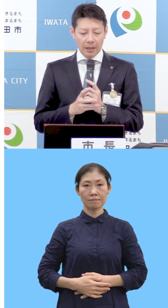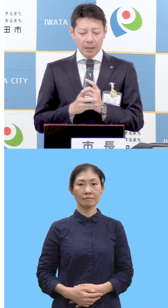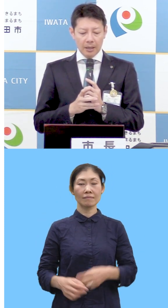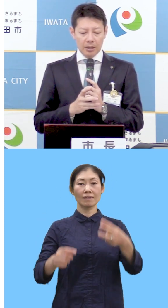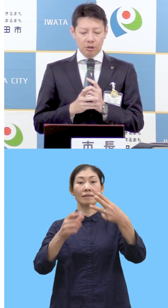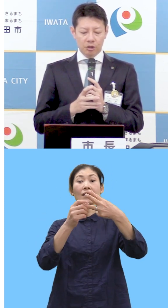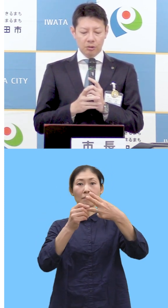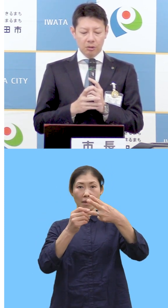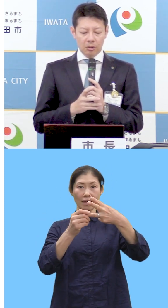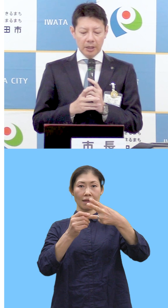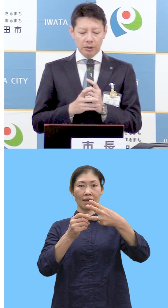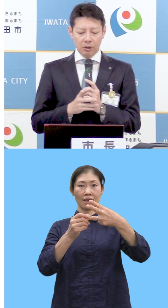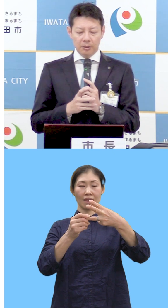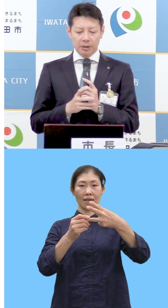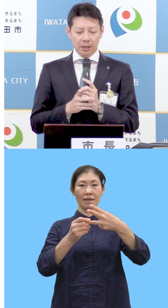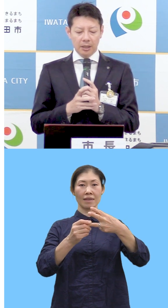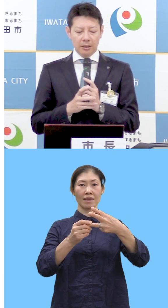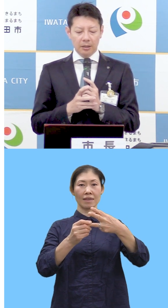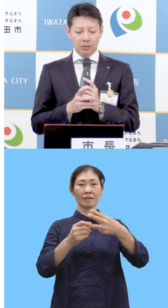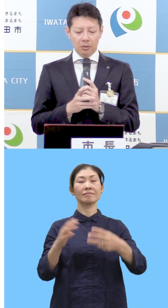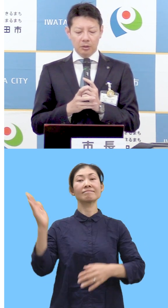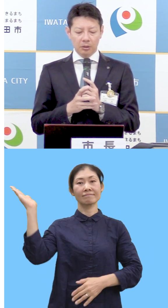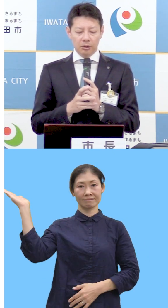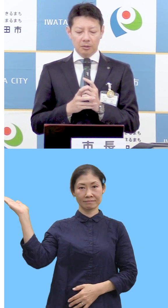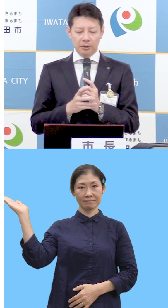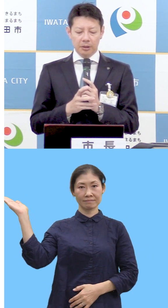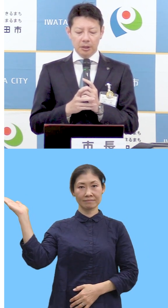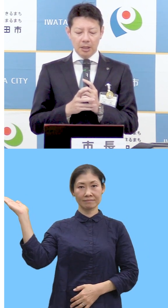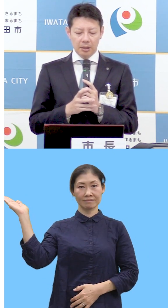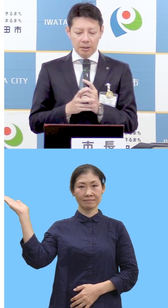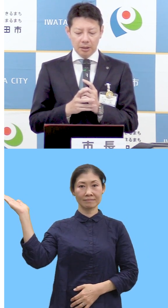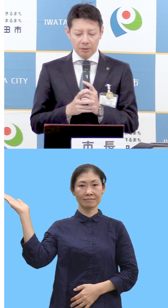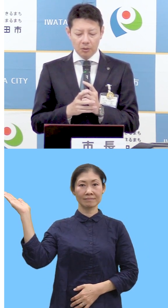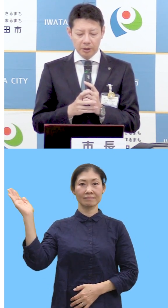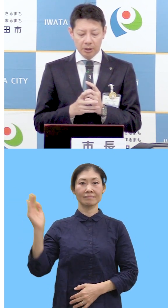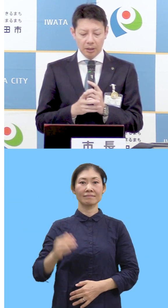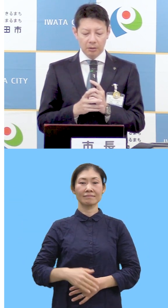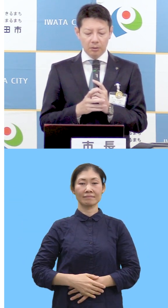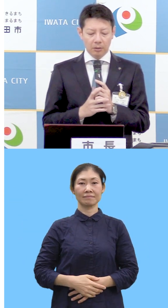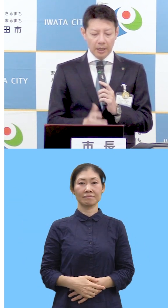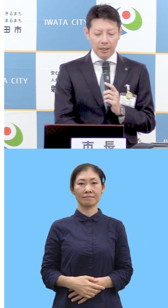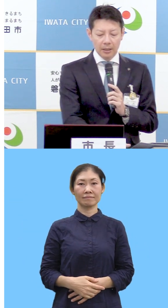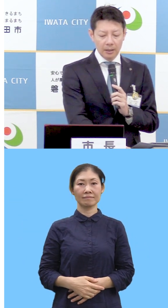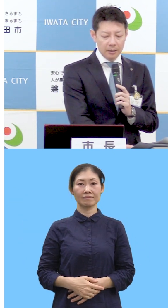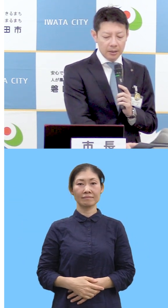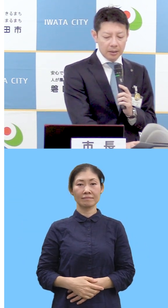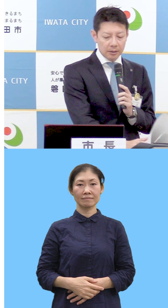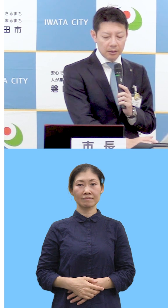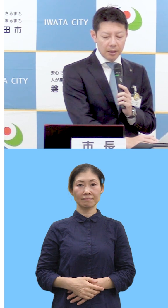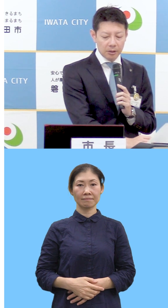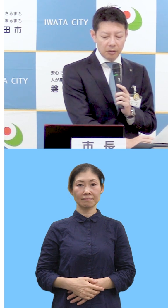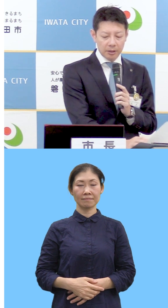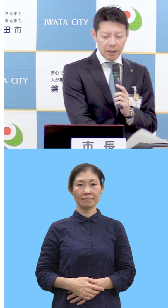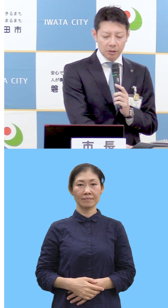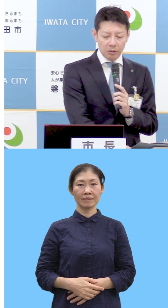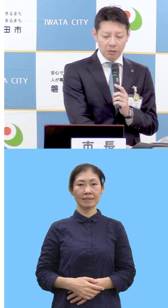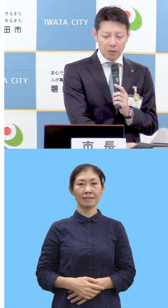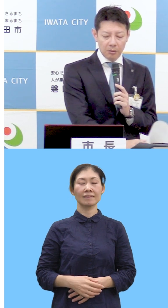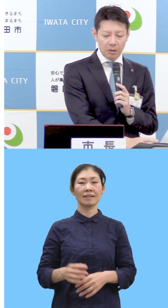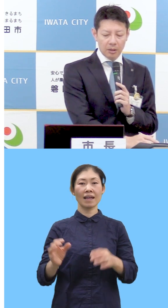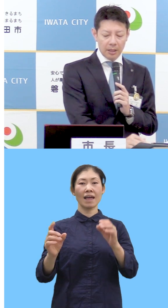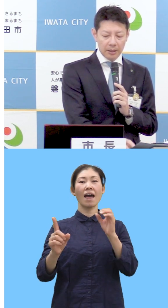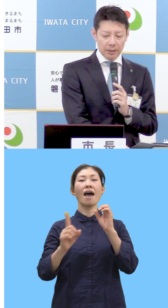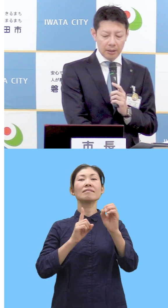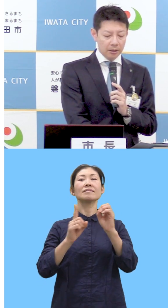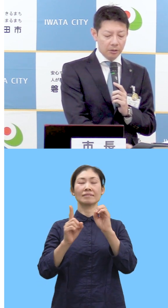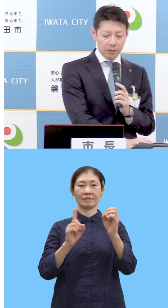です。中等園消防司令センターの高機能消防司令システム更新へということで、 DX で詳細情報